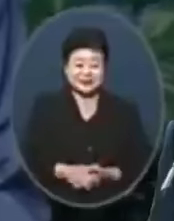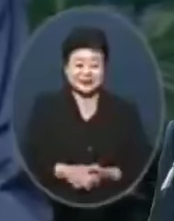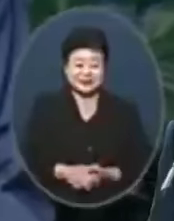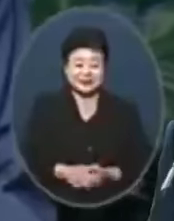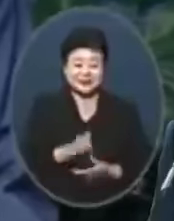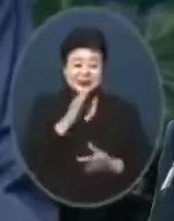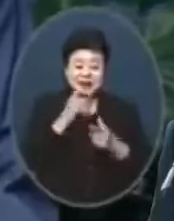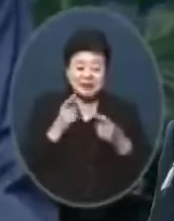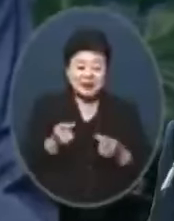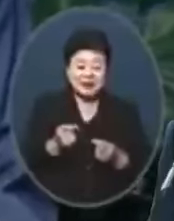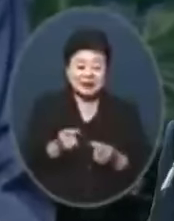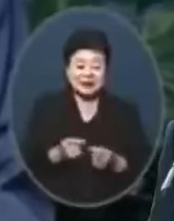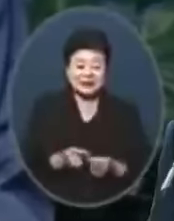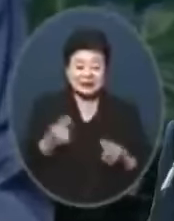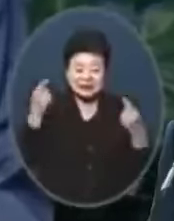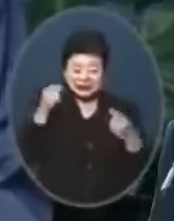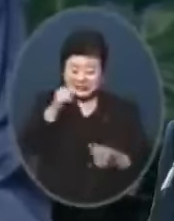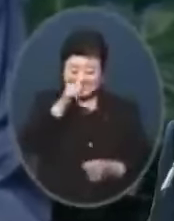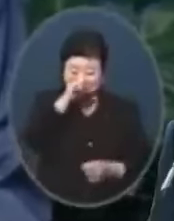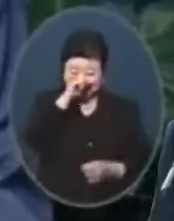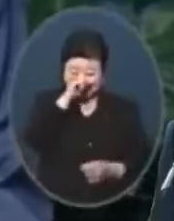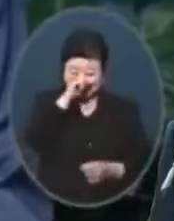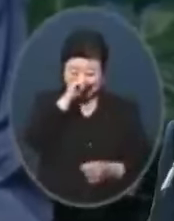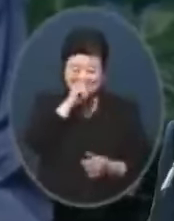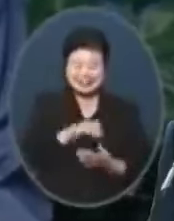아멘 하셔서 듣기는 참 좋습니다만